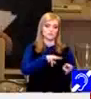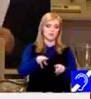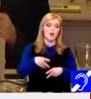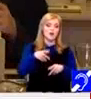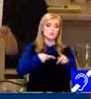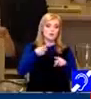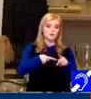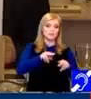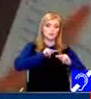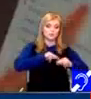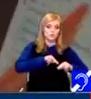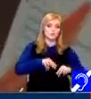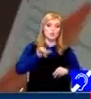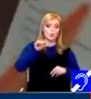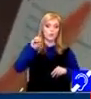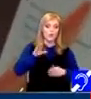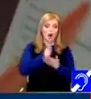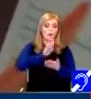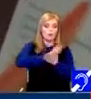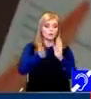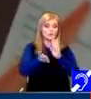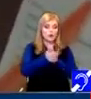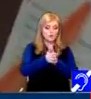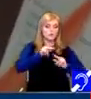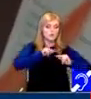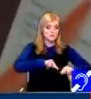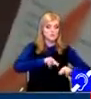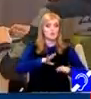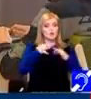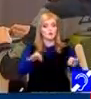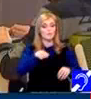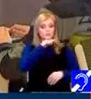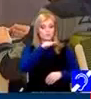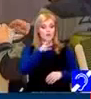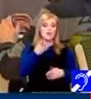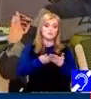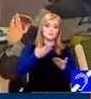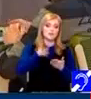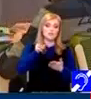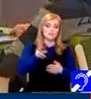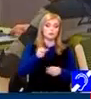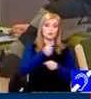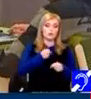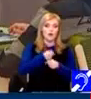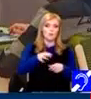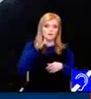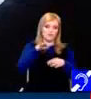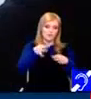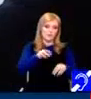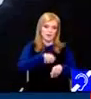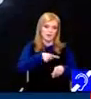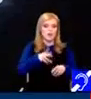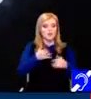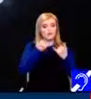Aproape jumătate dintre angajații din UE au contracte de muncă atipice sau sunt liberi profesioniști, de exemplu cei care lucrează part-time sau cei care oferă